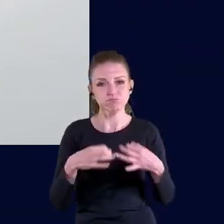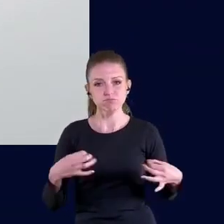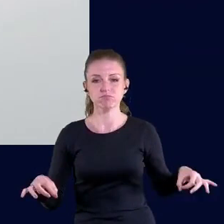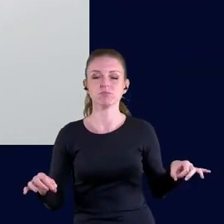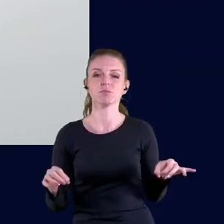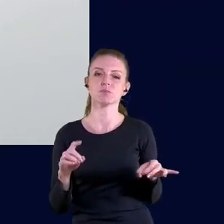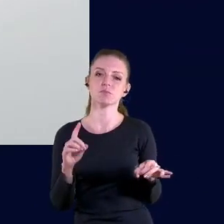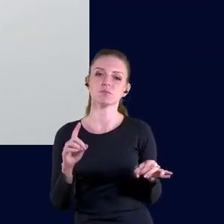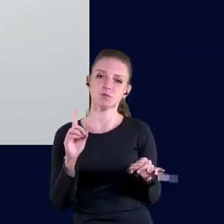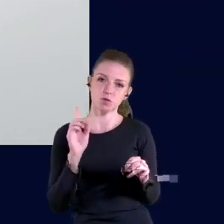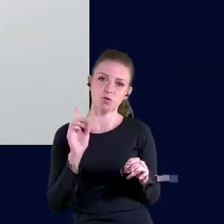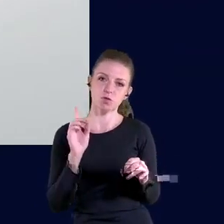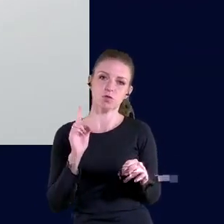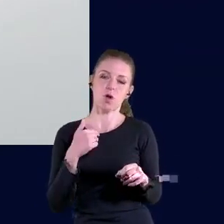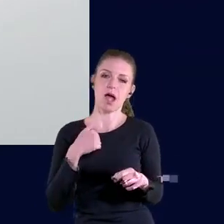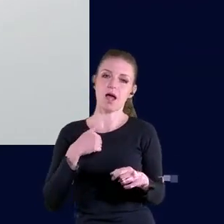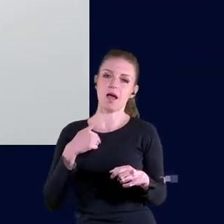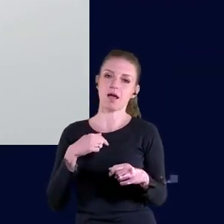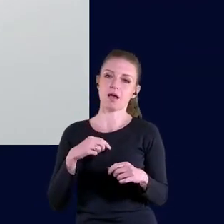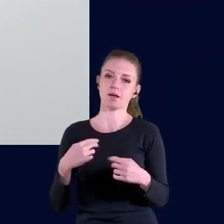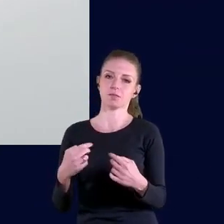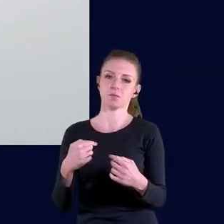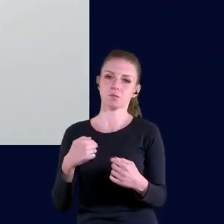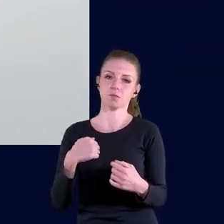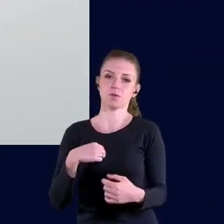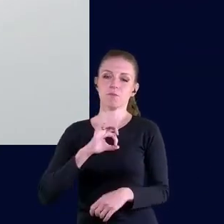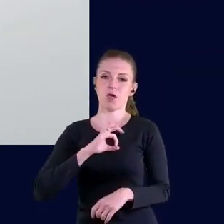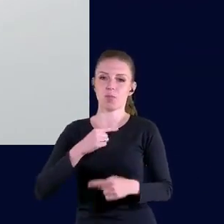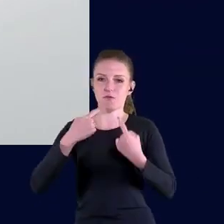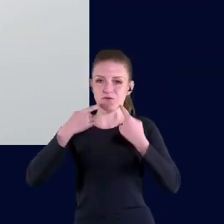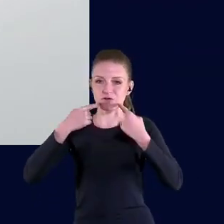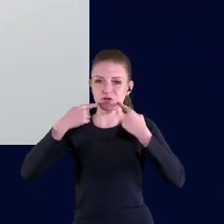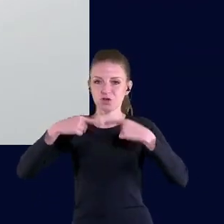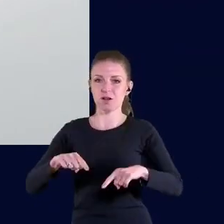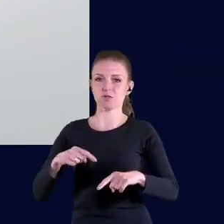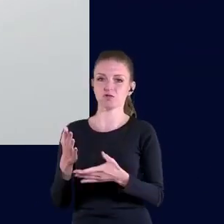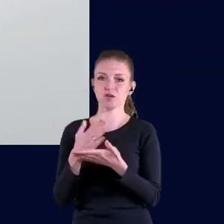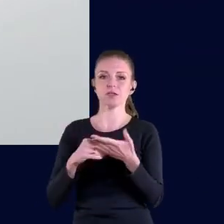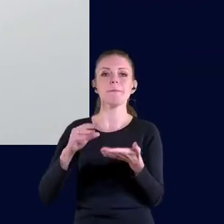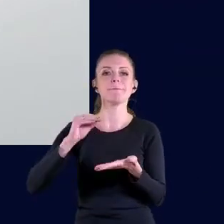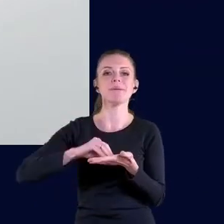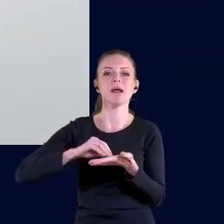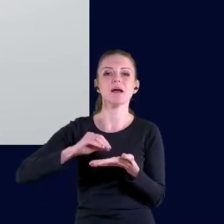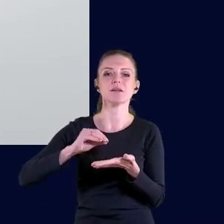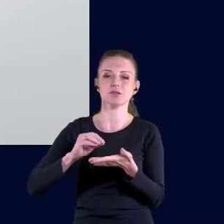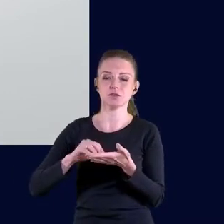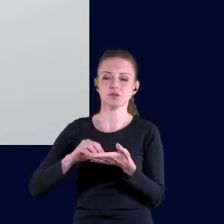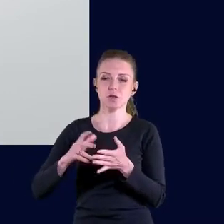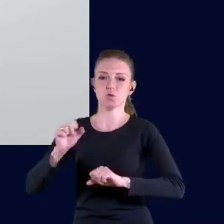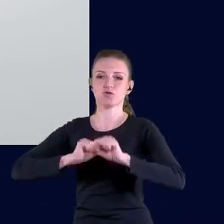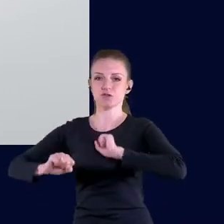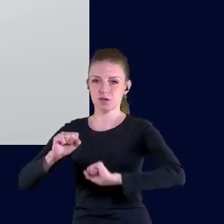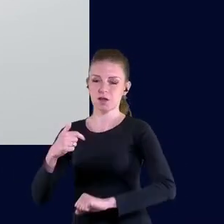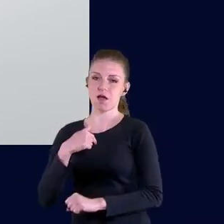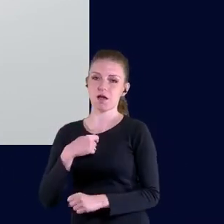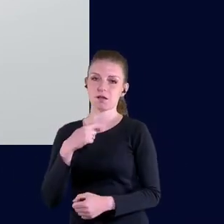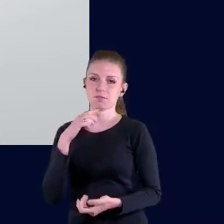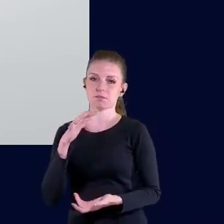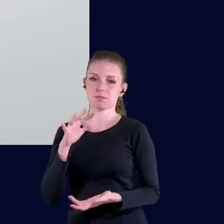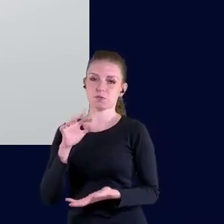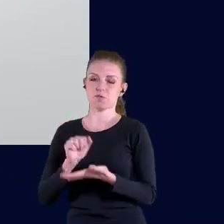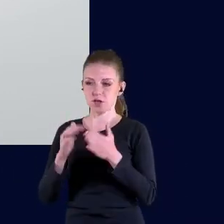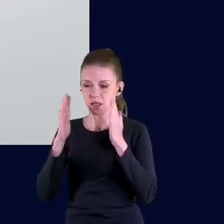prowadzenia szkoleń ja również będę na siebie część praktyczną tego szkolenia i proszę o